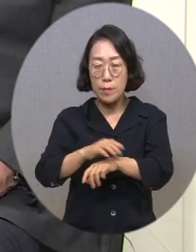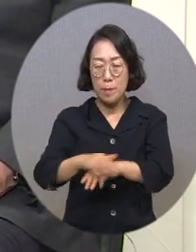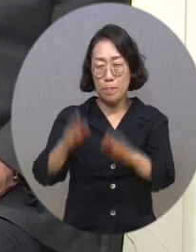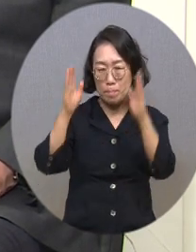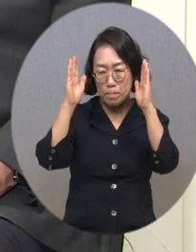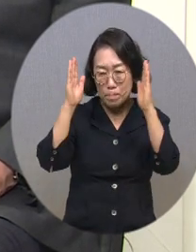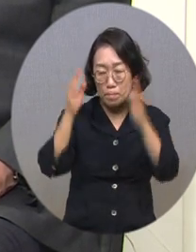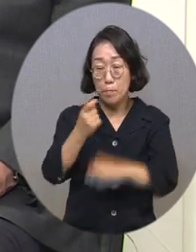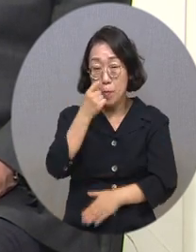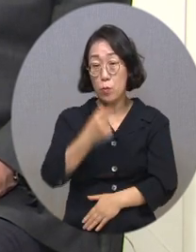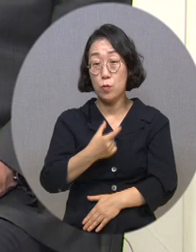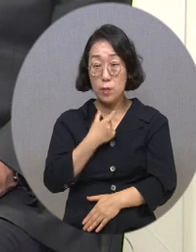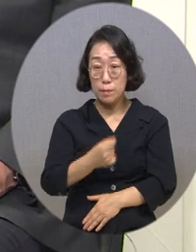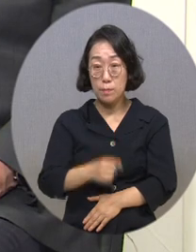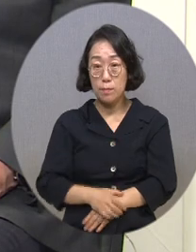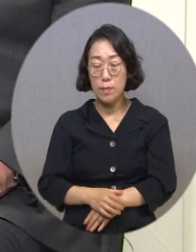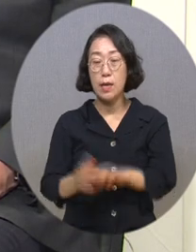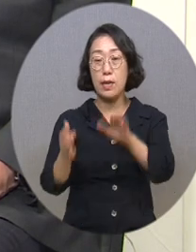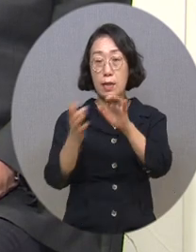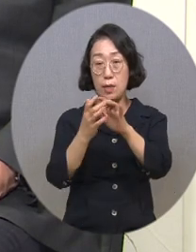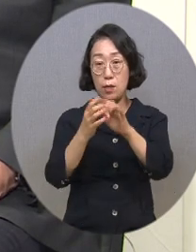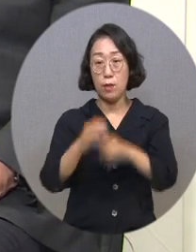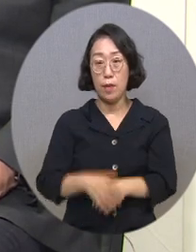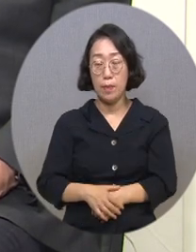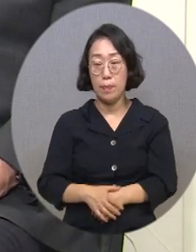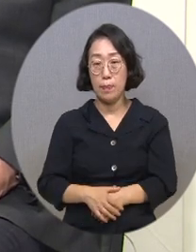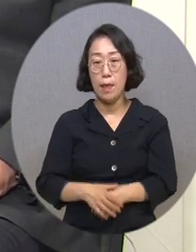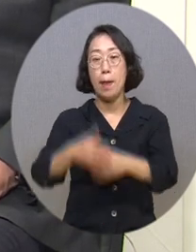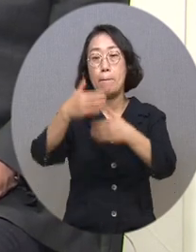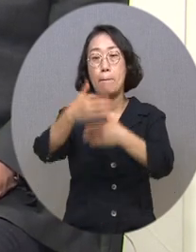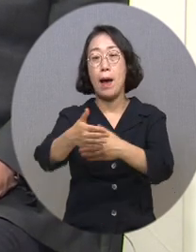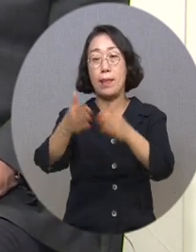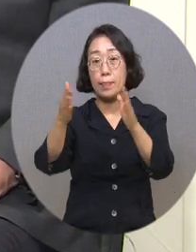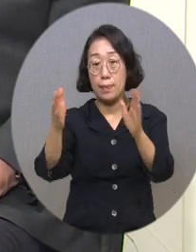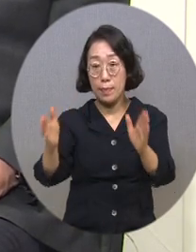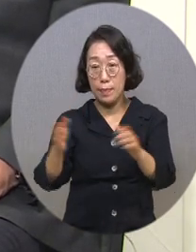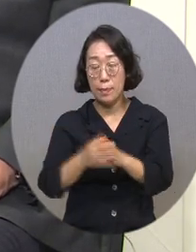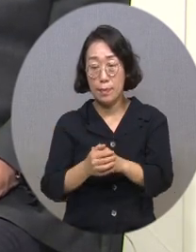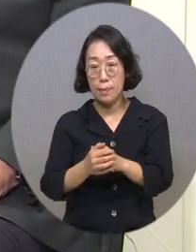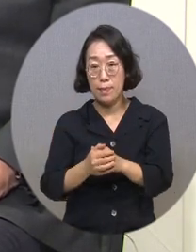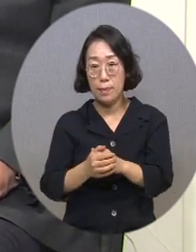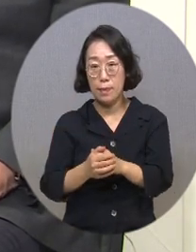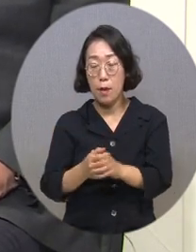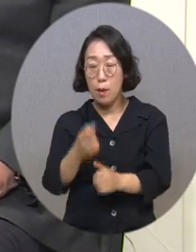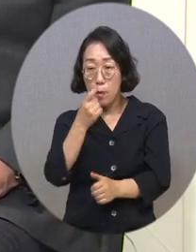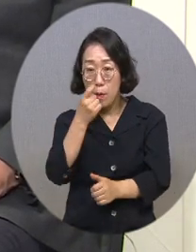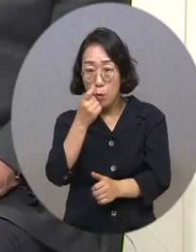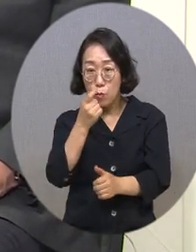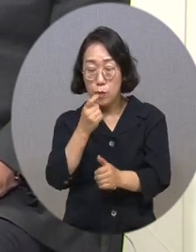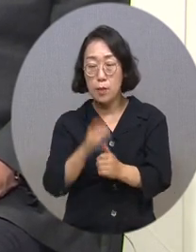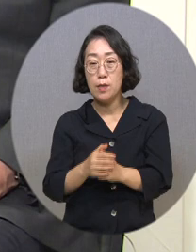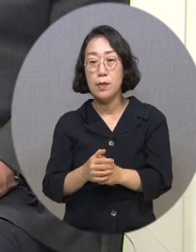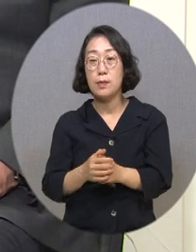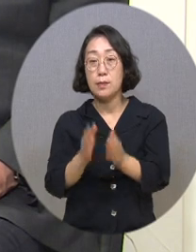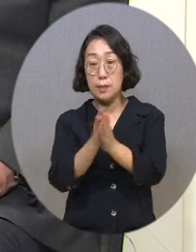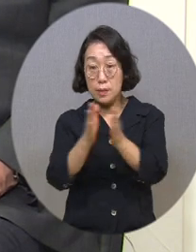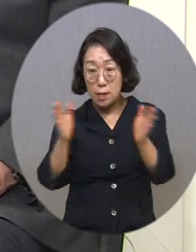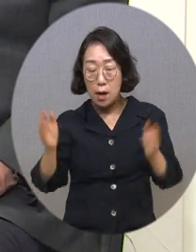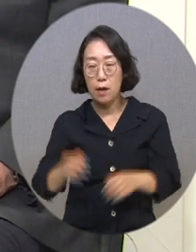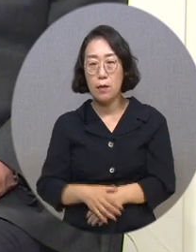라는 분들이 이제 온라인 클래스, 온라인 강의를 듣기 시작하고 그 플랫폼을 만드신